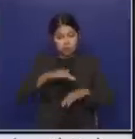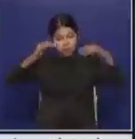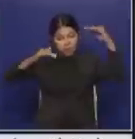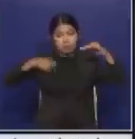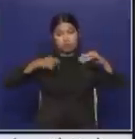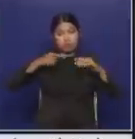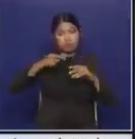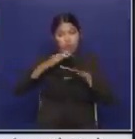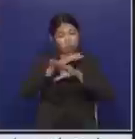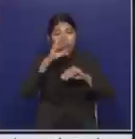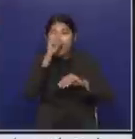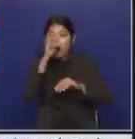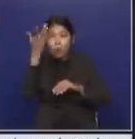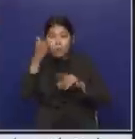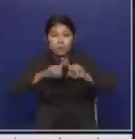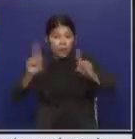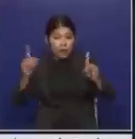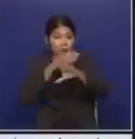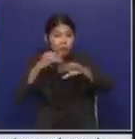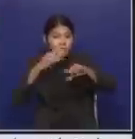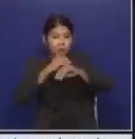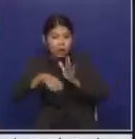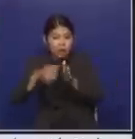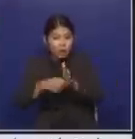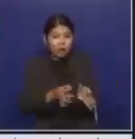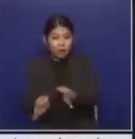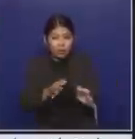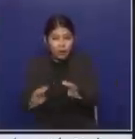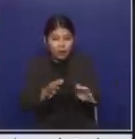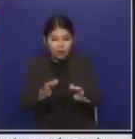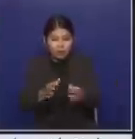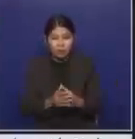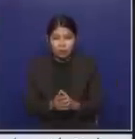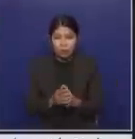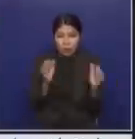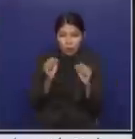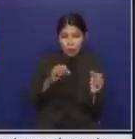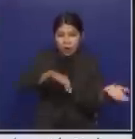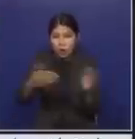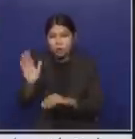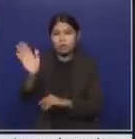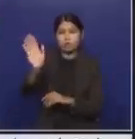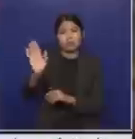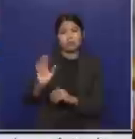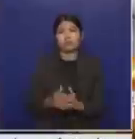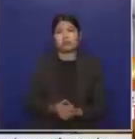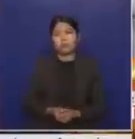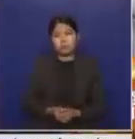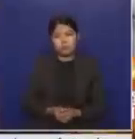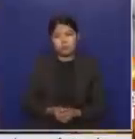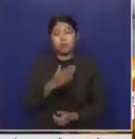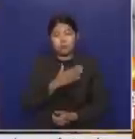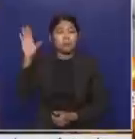สิ่งที่แลกเปลี่ยนและพูดคุยกันได้ด้วยเหตุด้วยผลอย่าระแวงกันแต่ผมเชื่อ